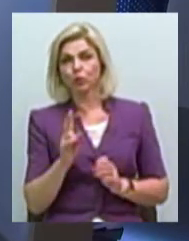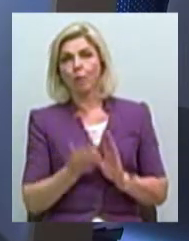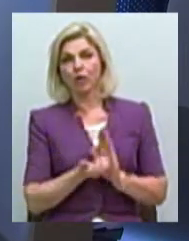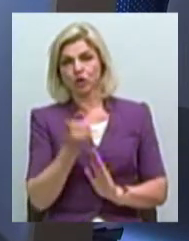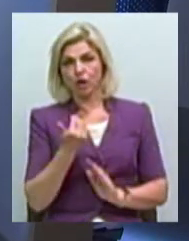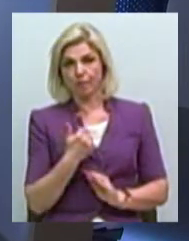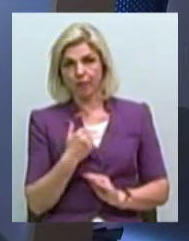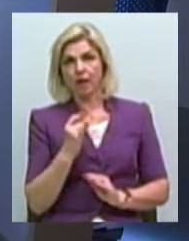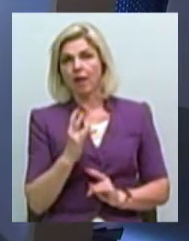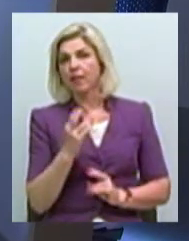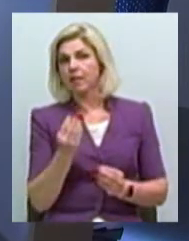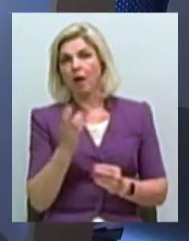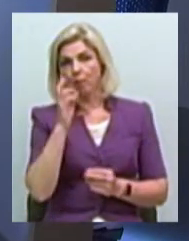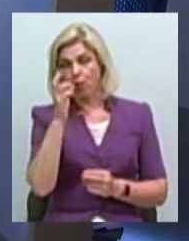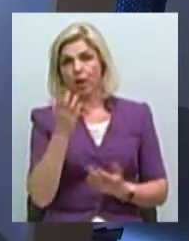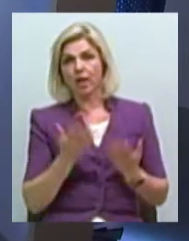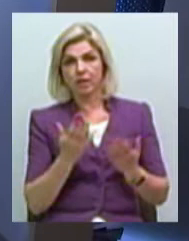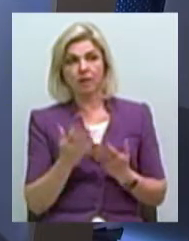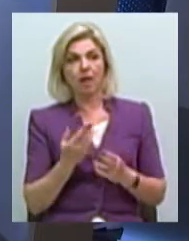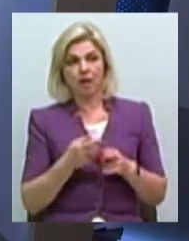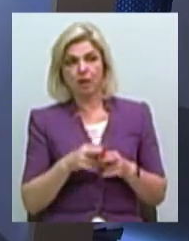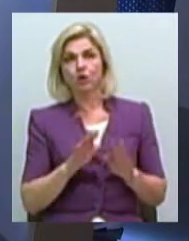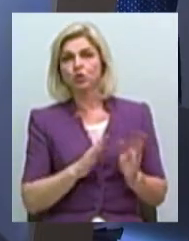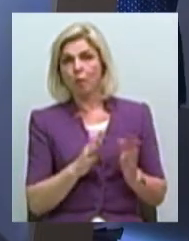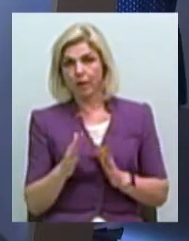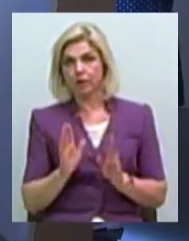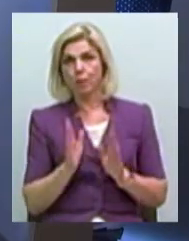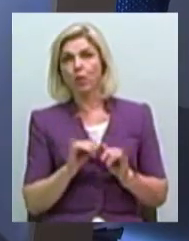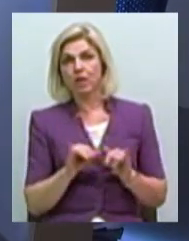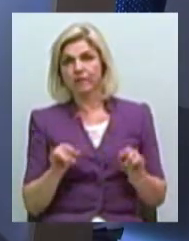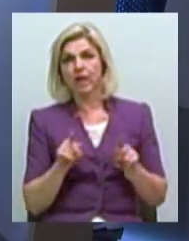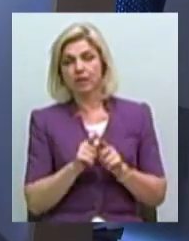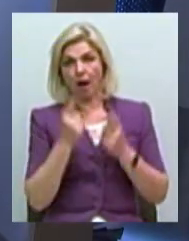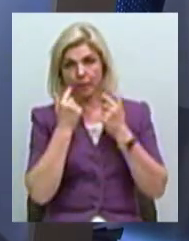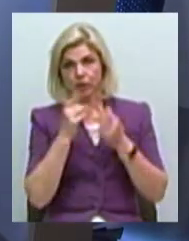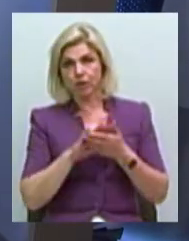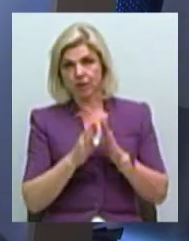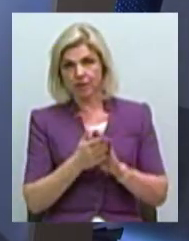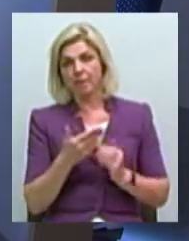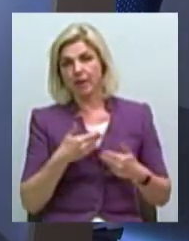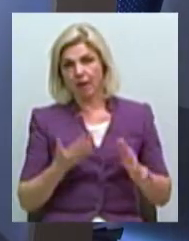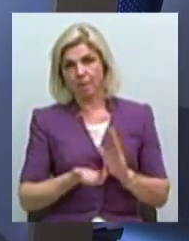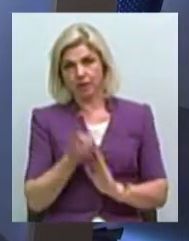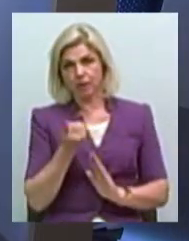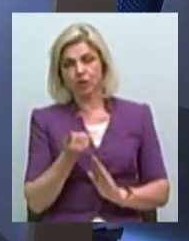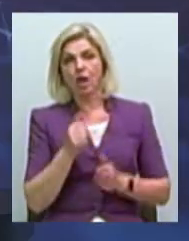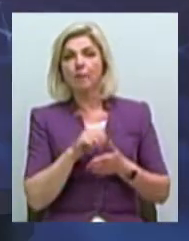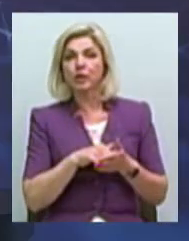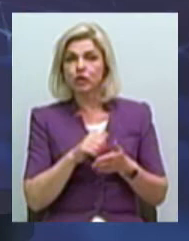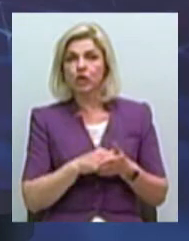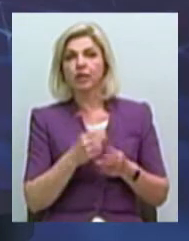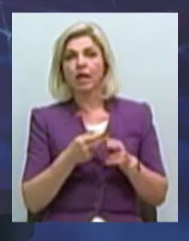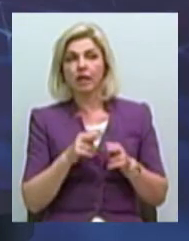меня. И не дай бог, если, как говорится, будут эти события развиваться вот в таком плачевном состоянии, они меня поддержат. Причини та наслідки